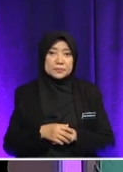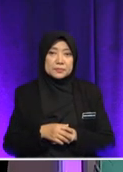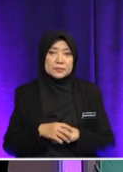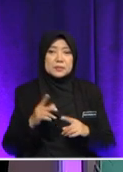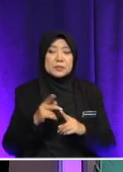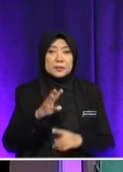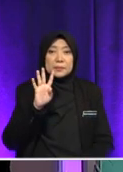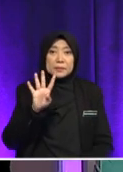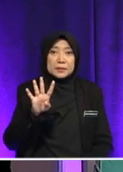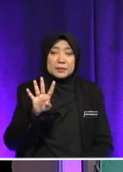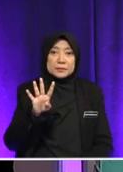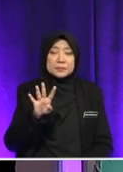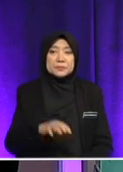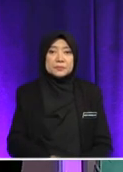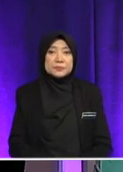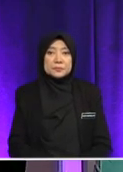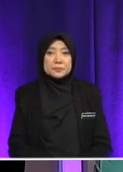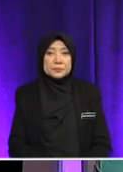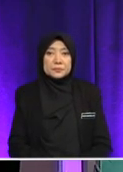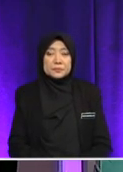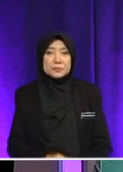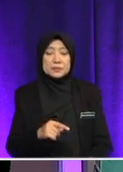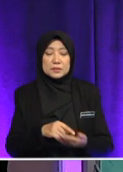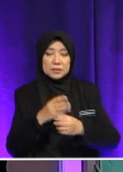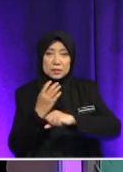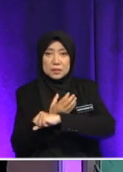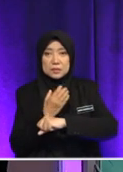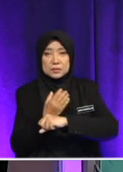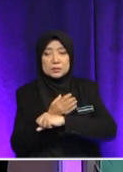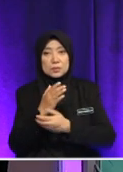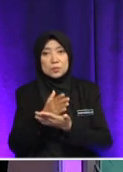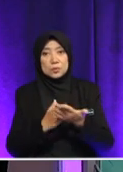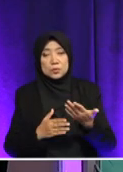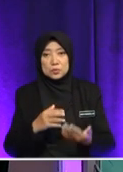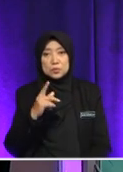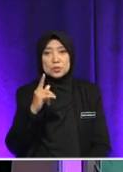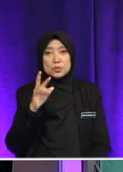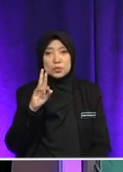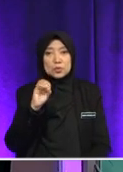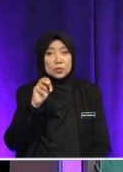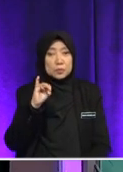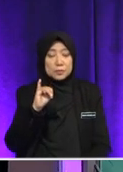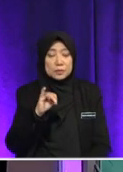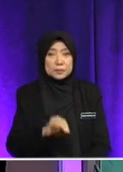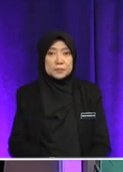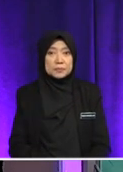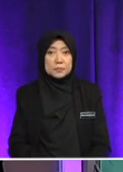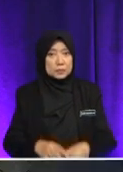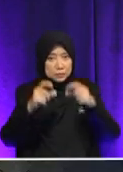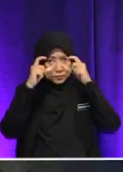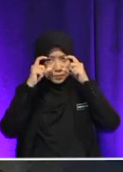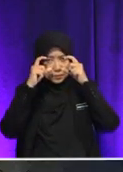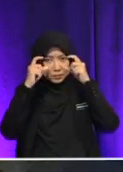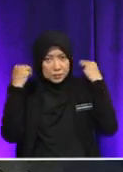keempat oke Ya ini kaca foto Chrome Oke Mira pakai cumi mati tak